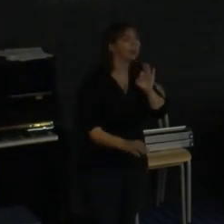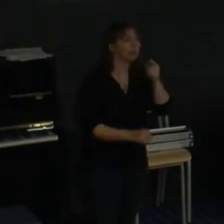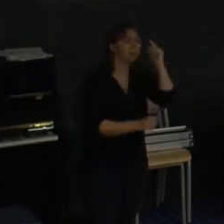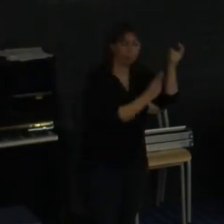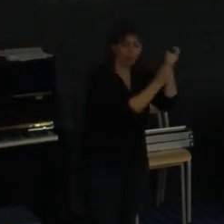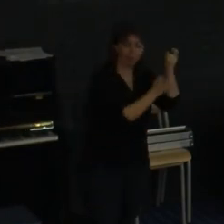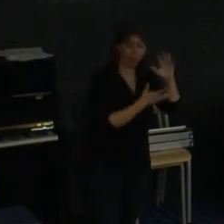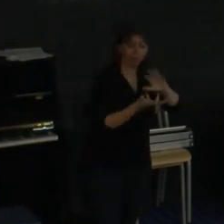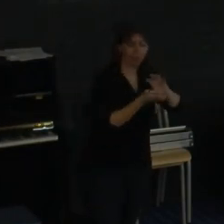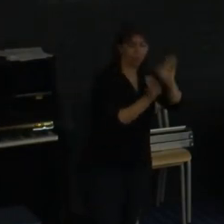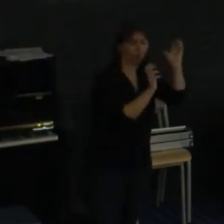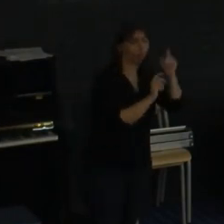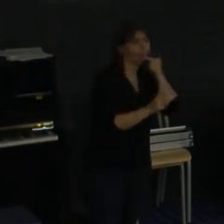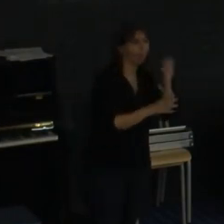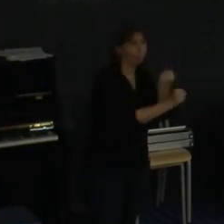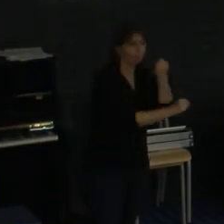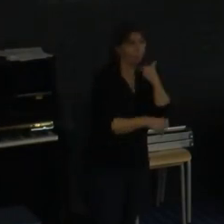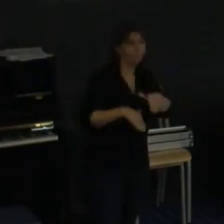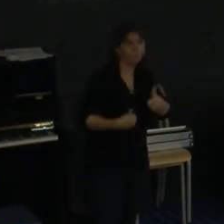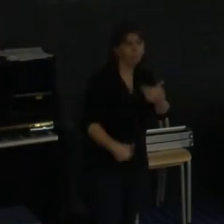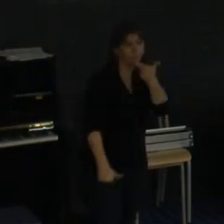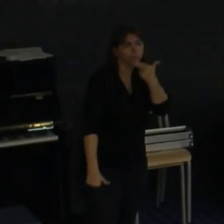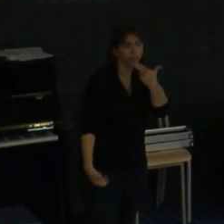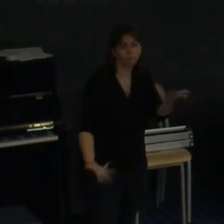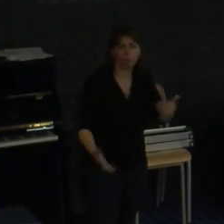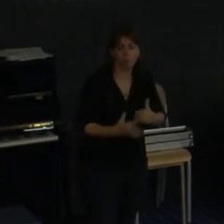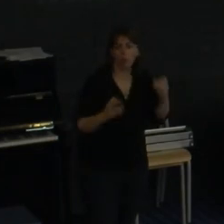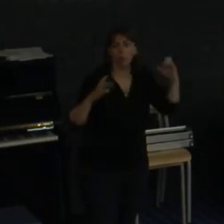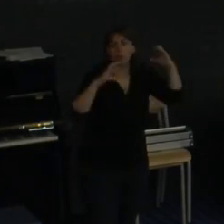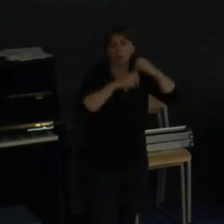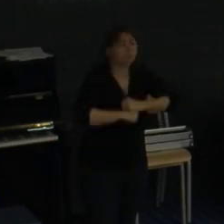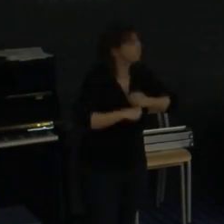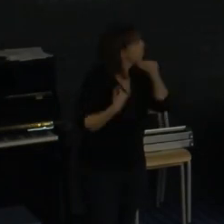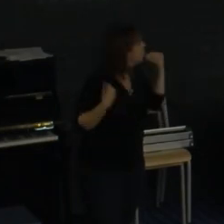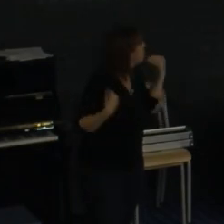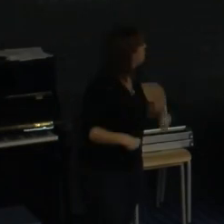fonctionne. C'est nickel. Donc voilà, je crois que j'ai tout. Alors,